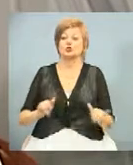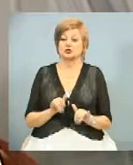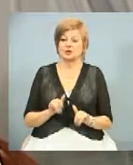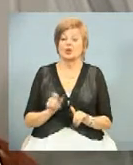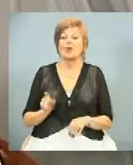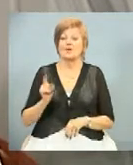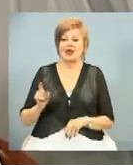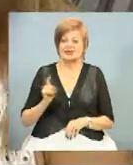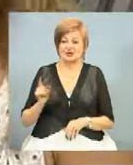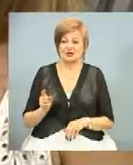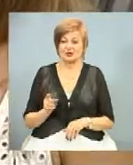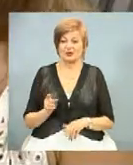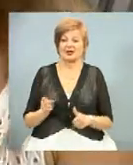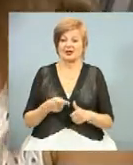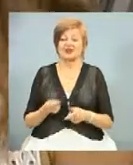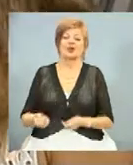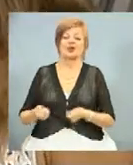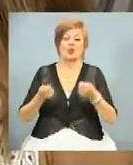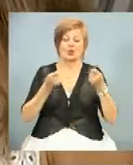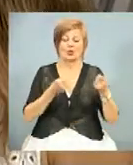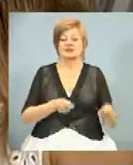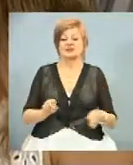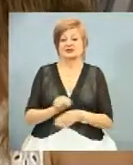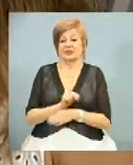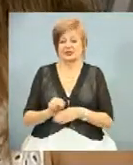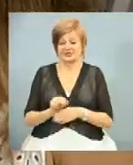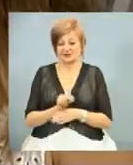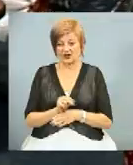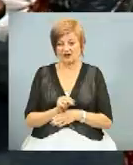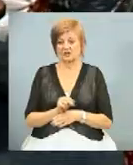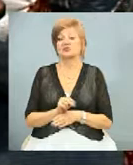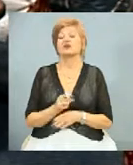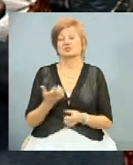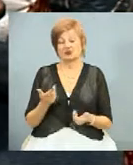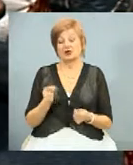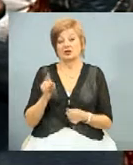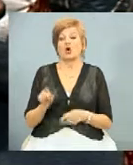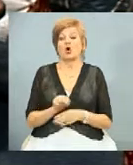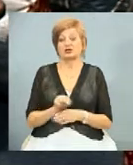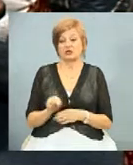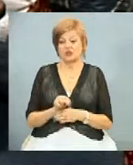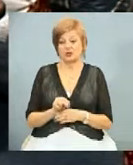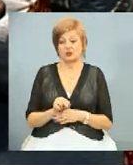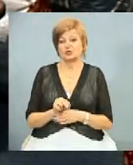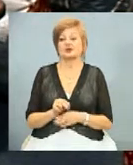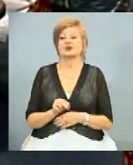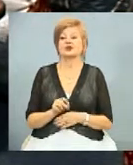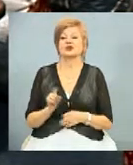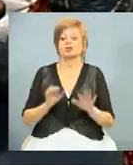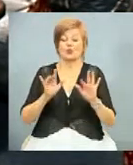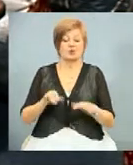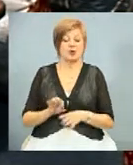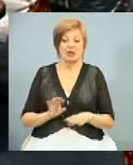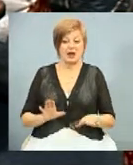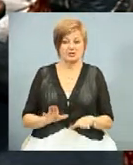В майстерню. Або відносити комп'ютер у сервісний центр. Там його поладнають, вилікують, щоб комп'ютер більше.